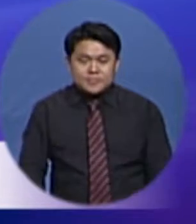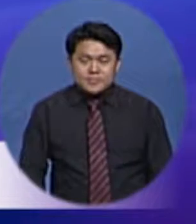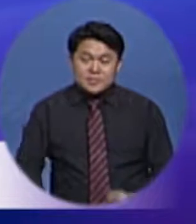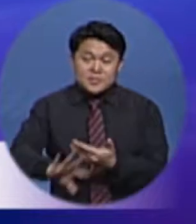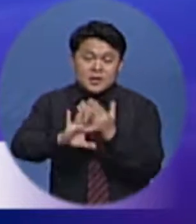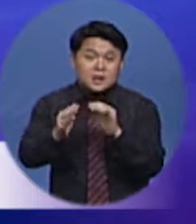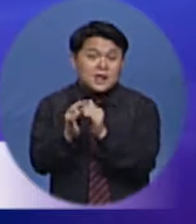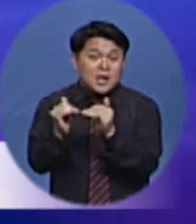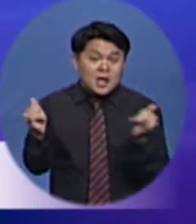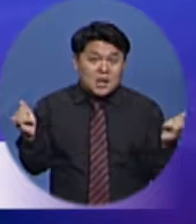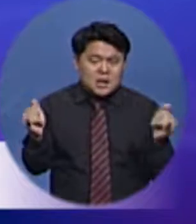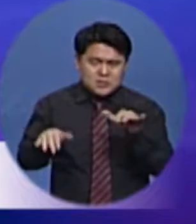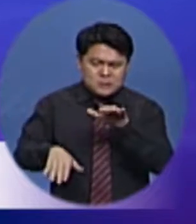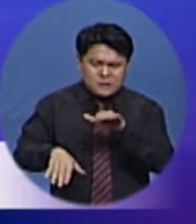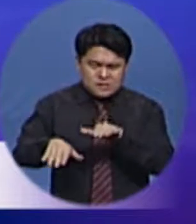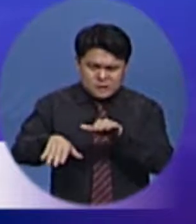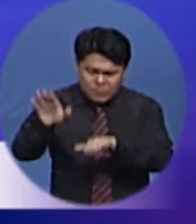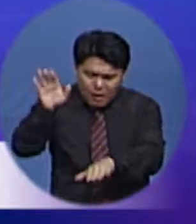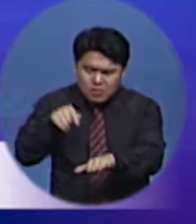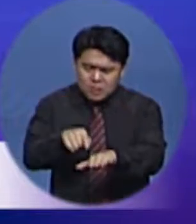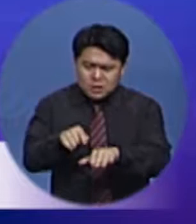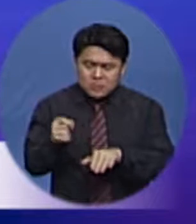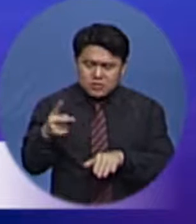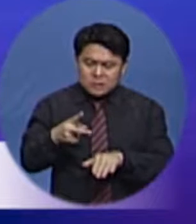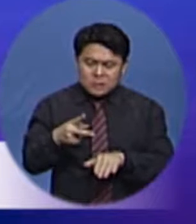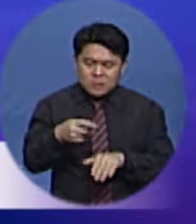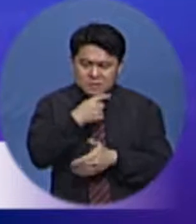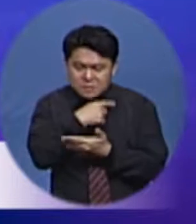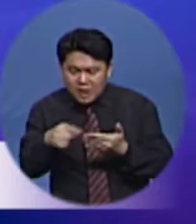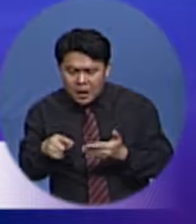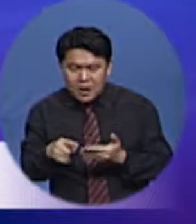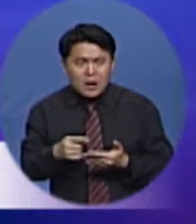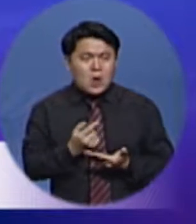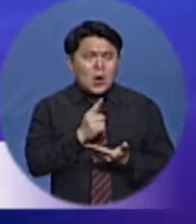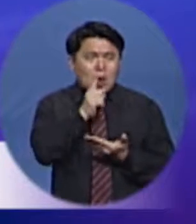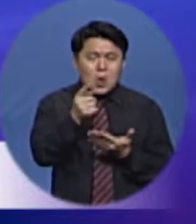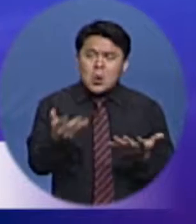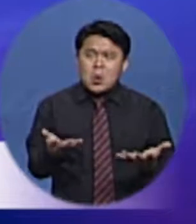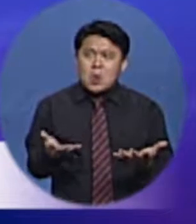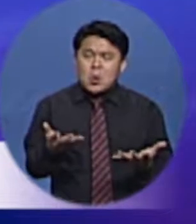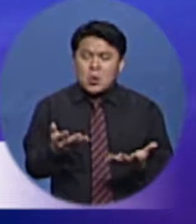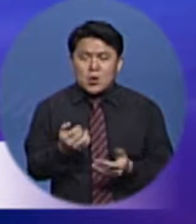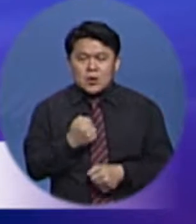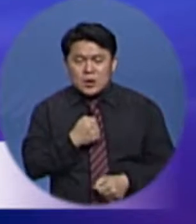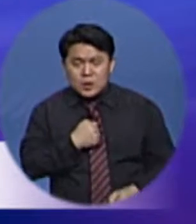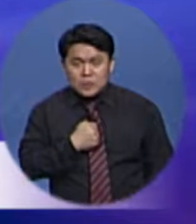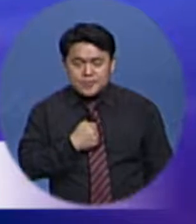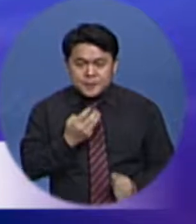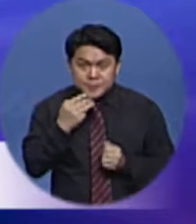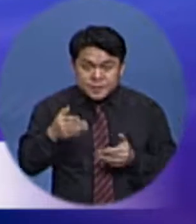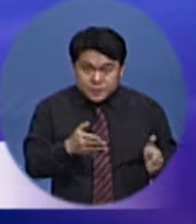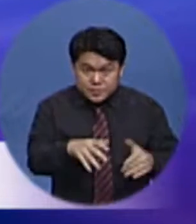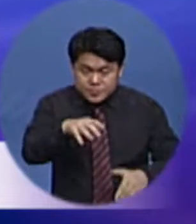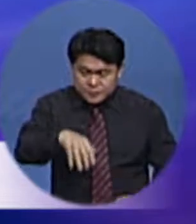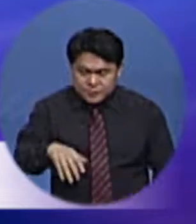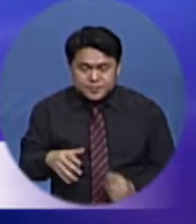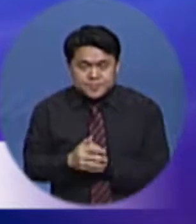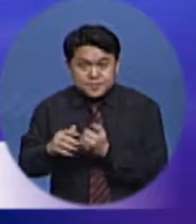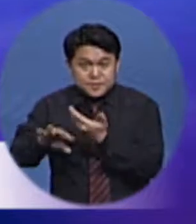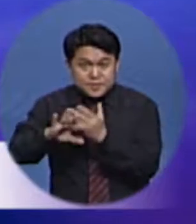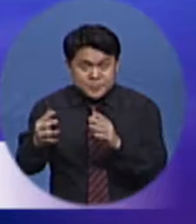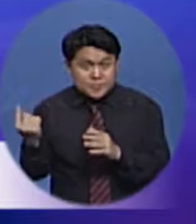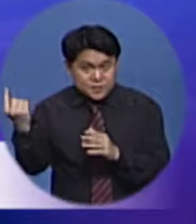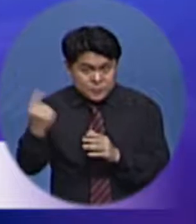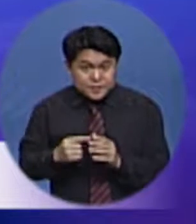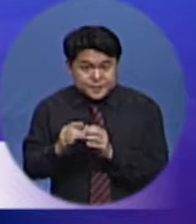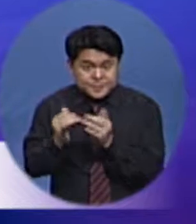외국인의 경우 차별이나 불이익을 당해도 마땅히 하소연할 곳조차 없습니다. 경기도가 외국인 주민들의